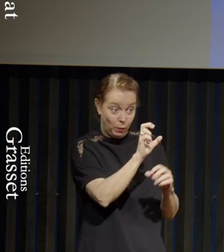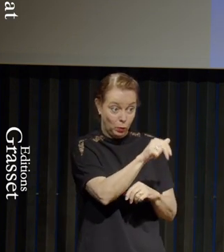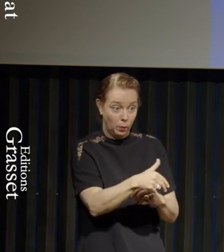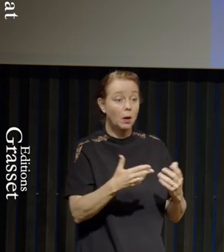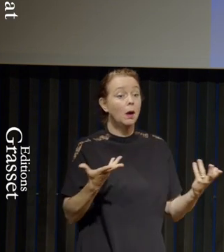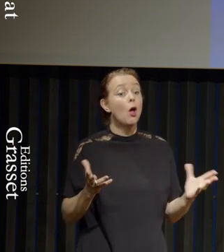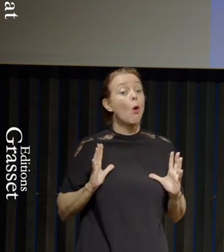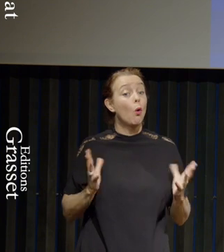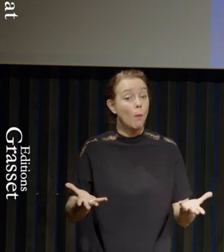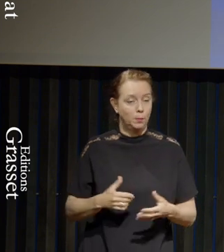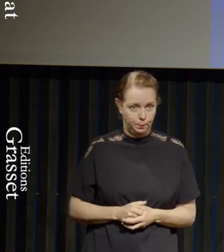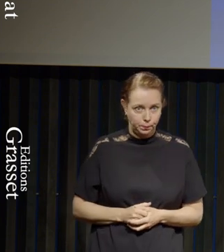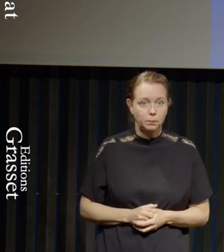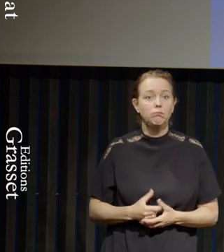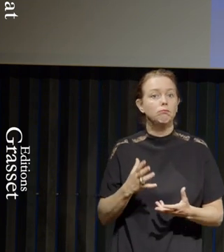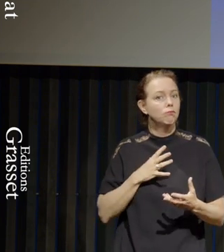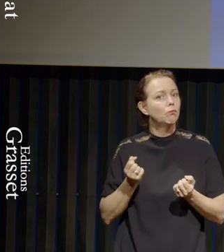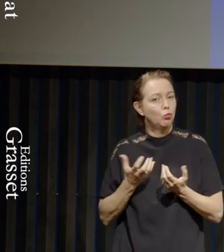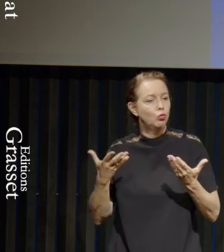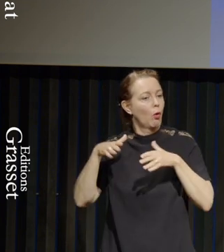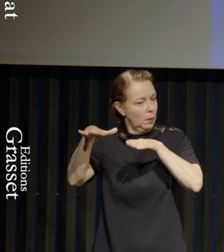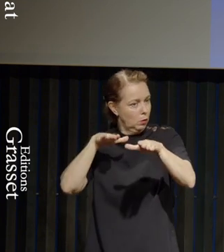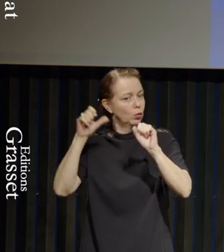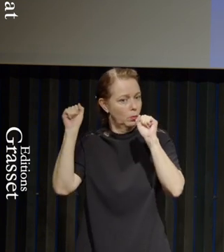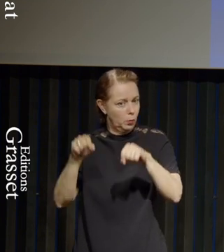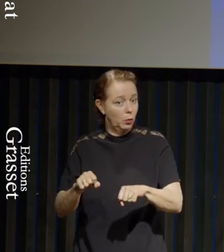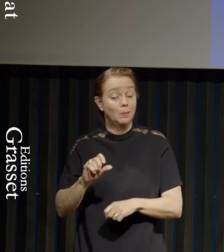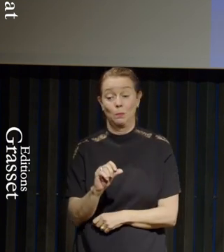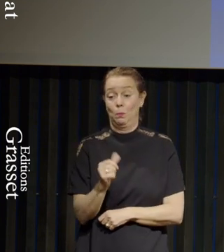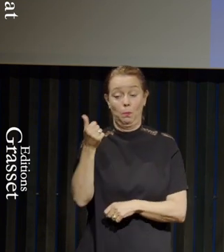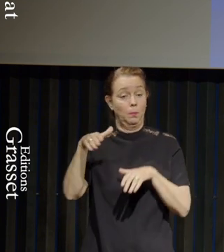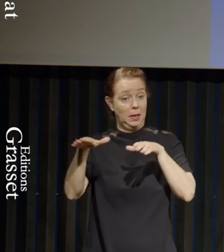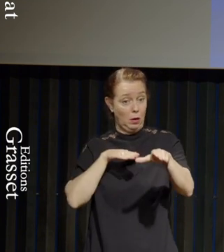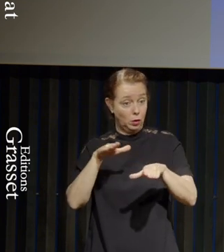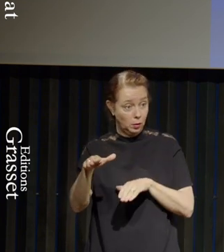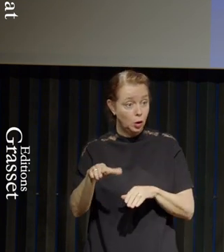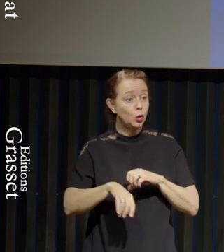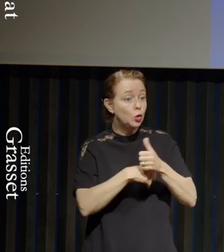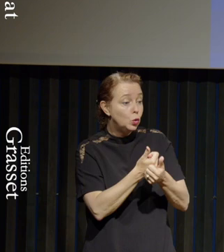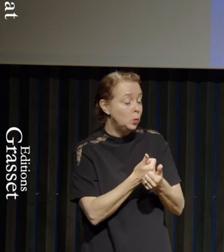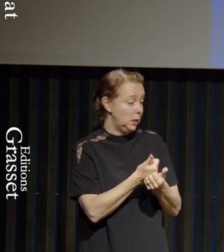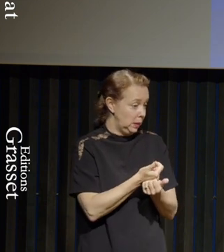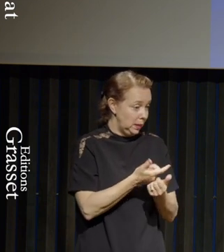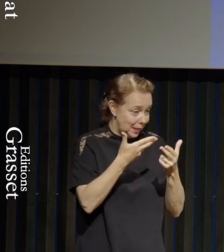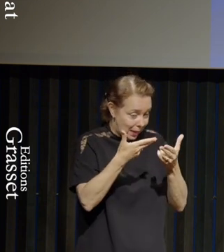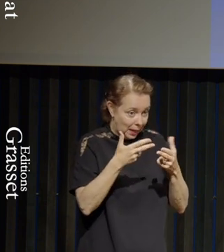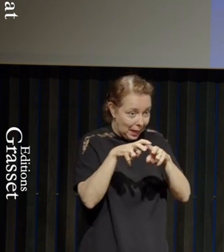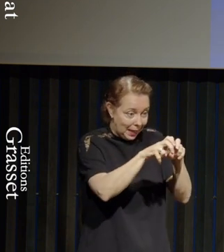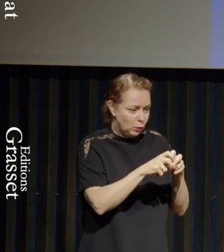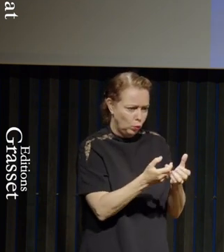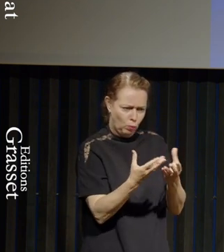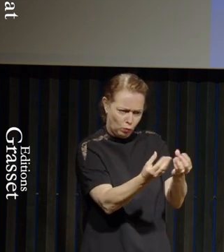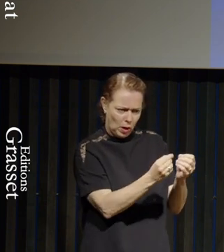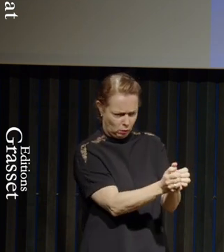on fait? Eh bien, il y a plein de démarches possibles, hein, mais la première démarche est celle de l'épidémiologie, donc l'étude de grandes